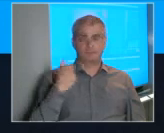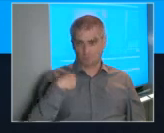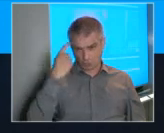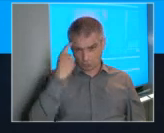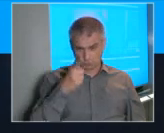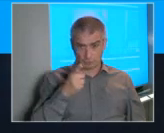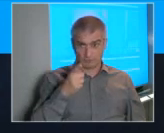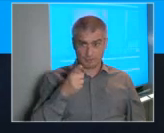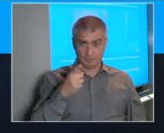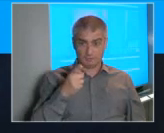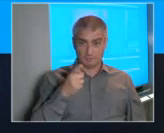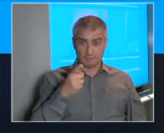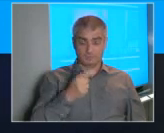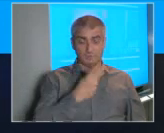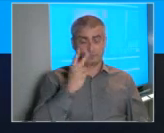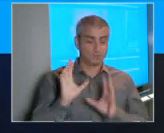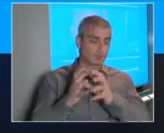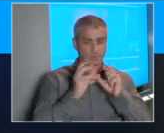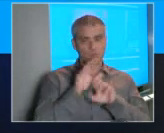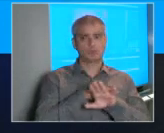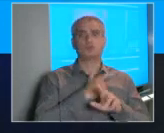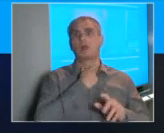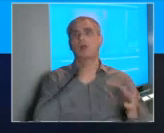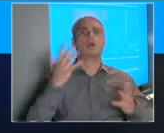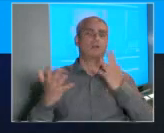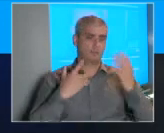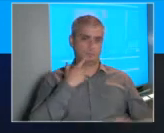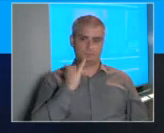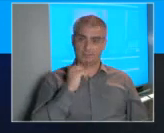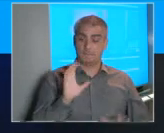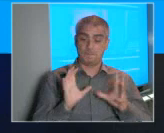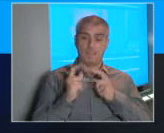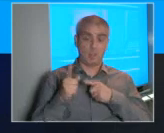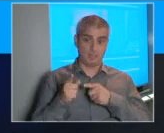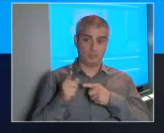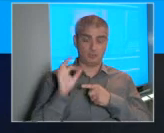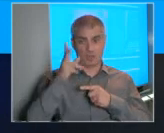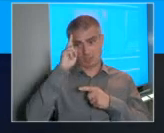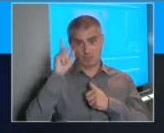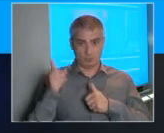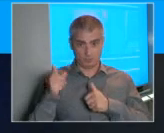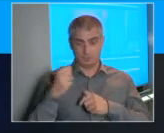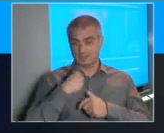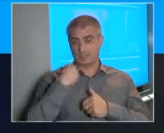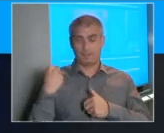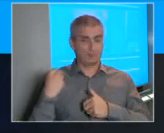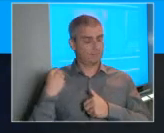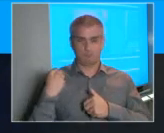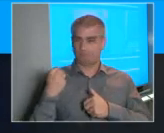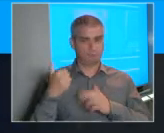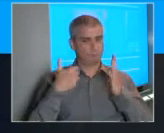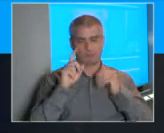חושבת שבשני המחנות יש תחושת חירום. כן. במחנה של הליכוד הימין לא